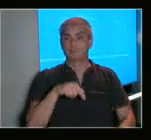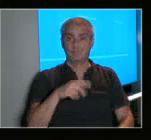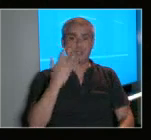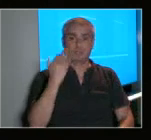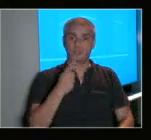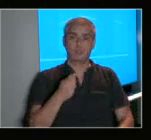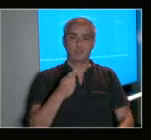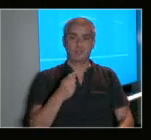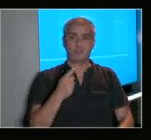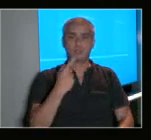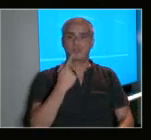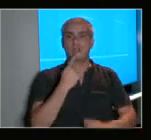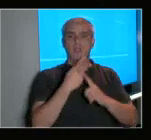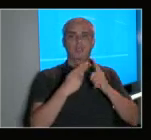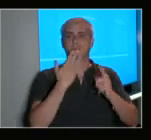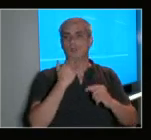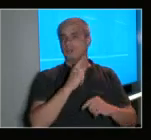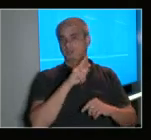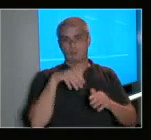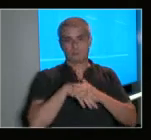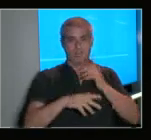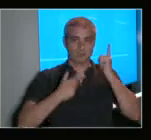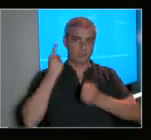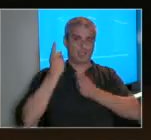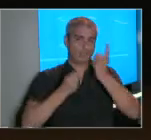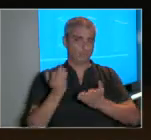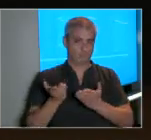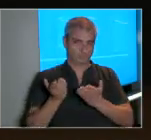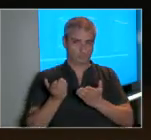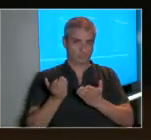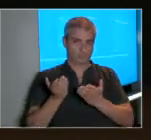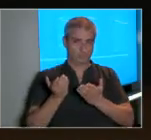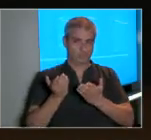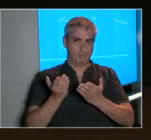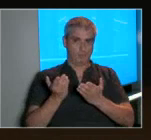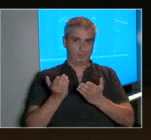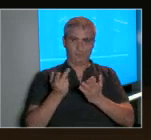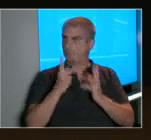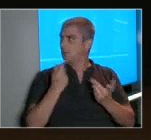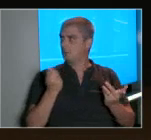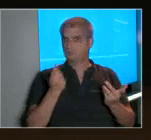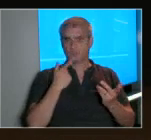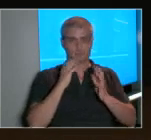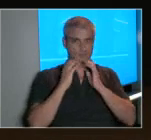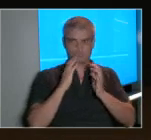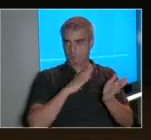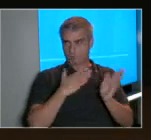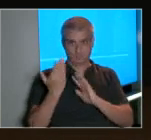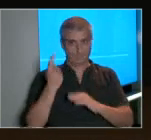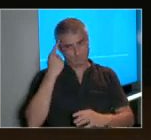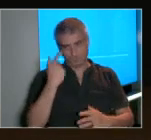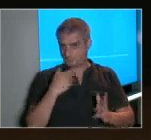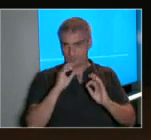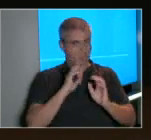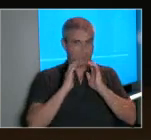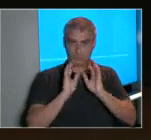הייתה 250,000 ישראלים תחת מתקפה. אתם יכולים לקרוא לזה תקשורת חד צדדית, לדעתי זה